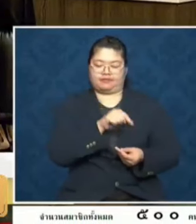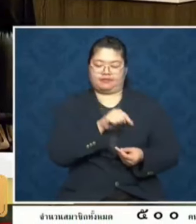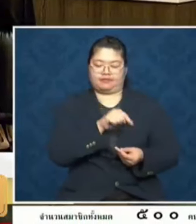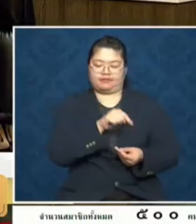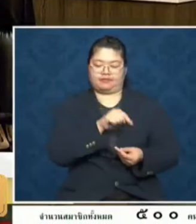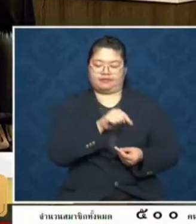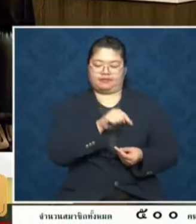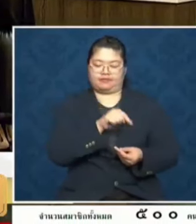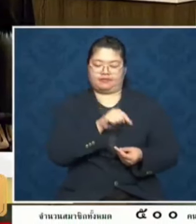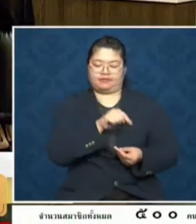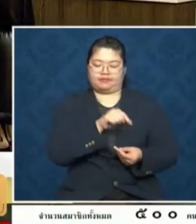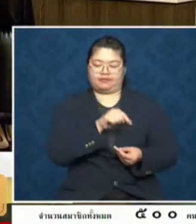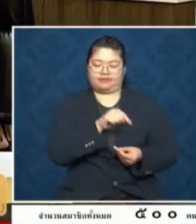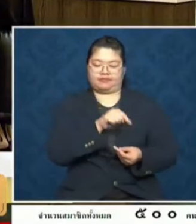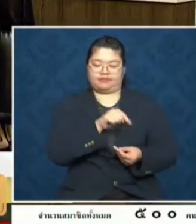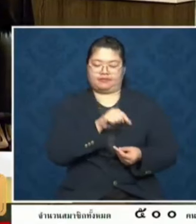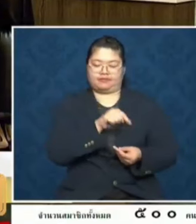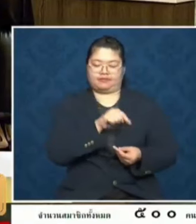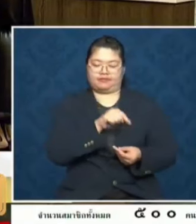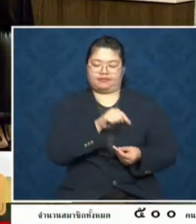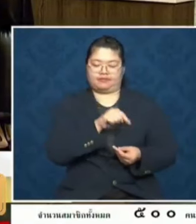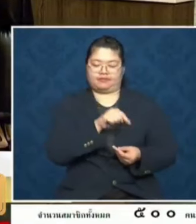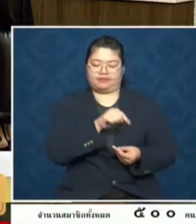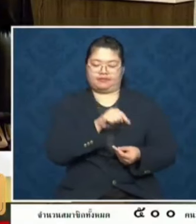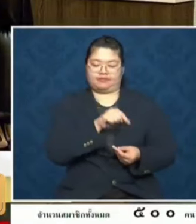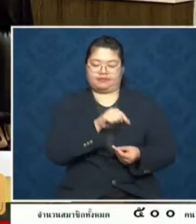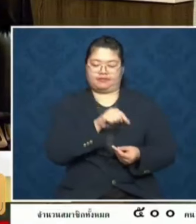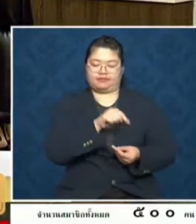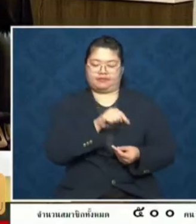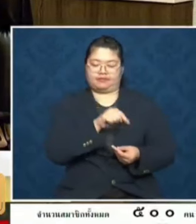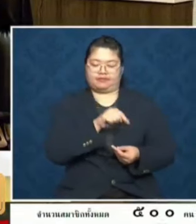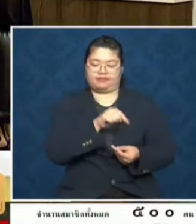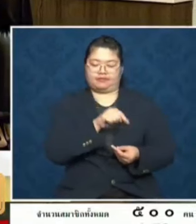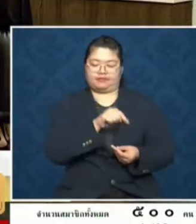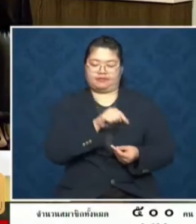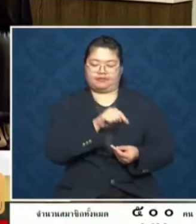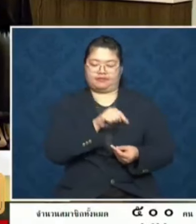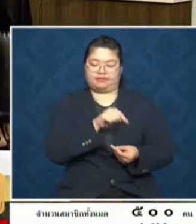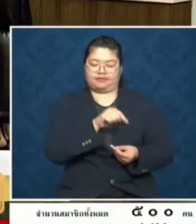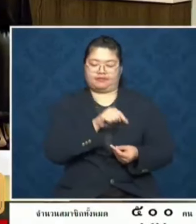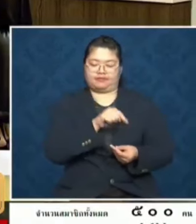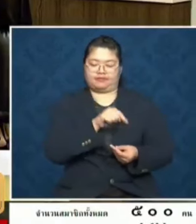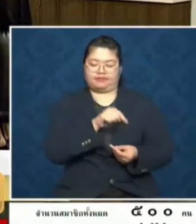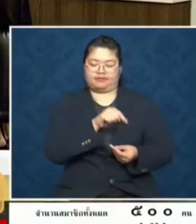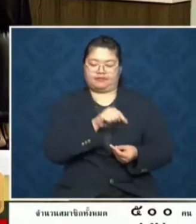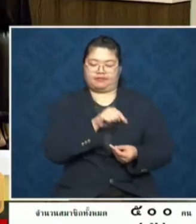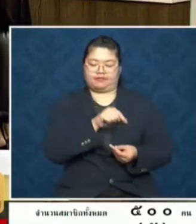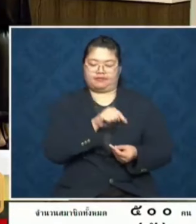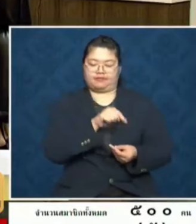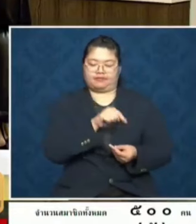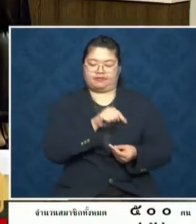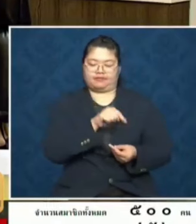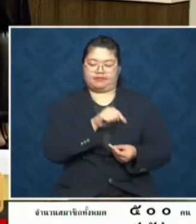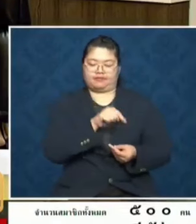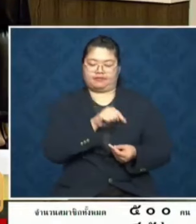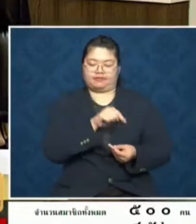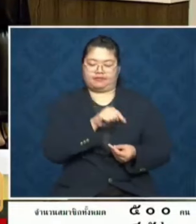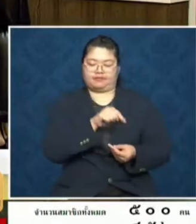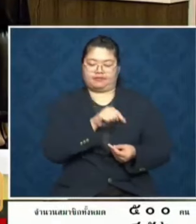สู่รุ่นขาดความโปร่งใสแม้แต่องค์กรอิสระอย่างสตง.หรือปปช.